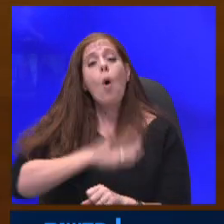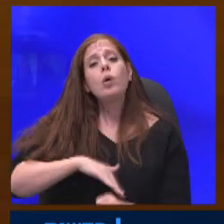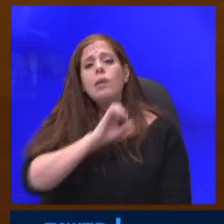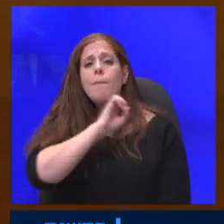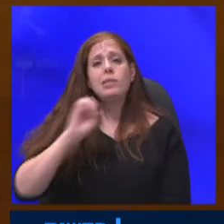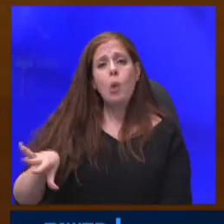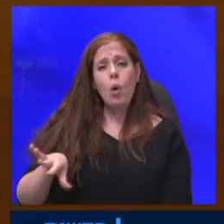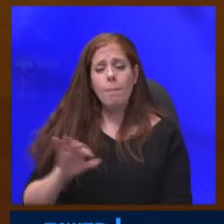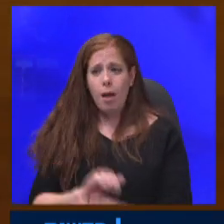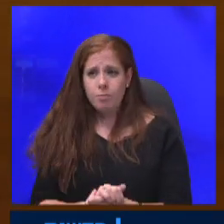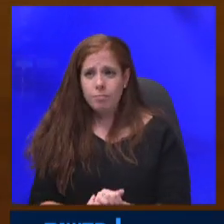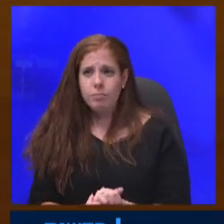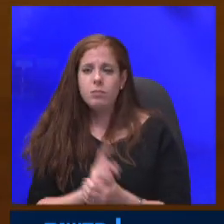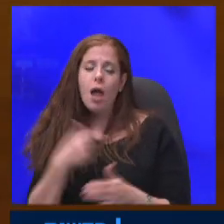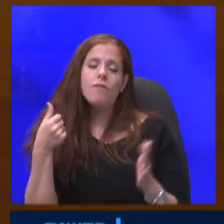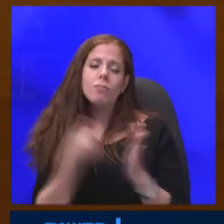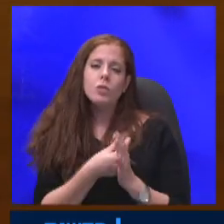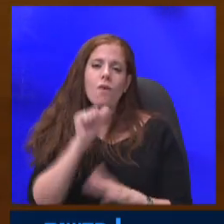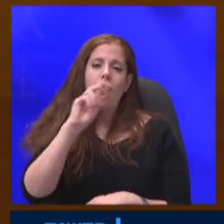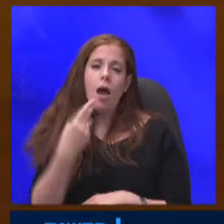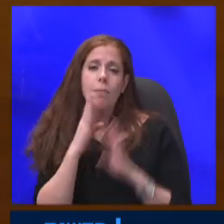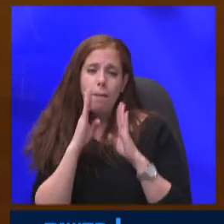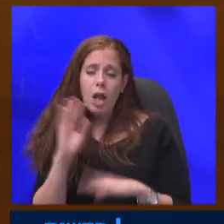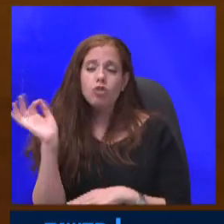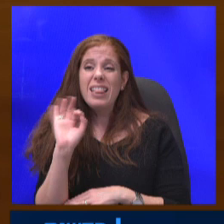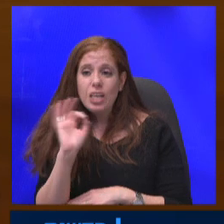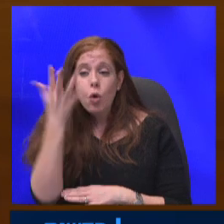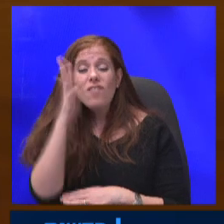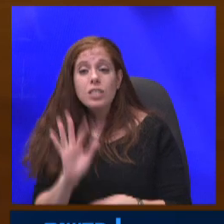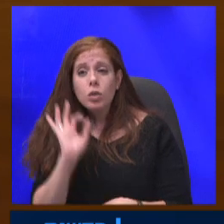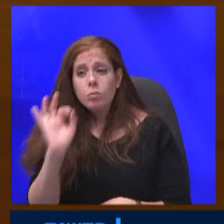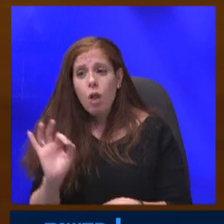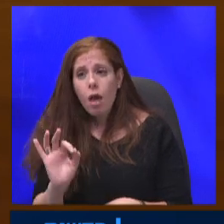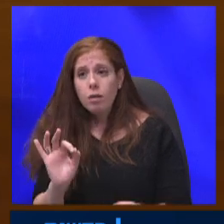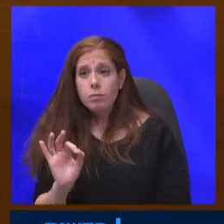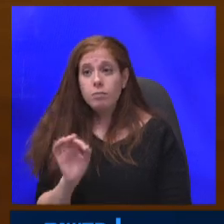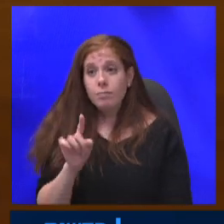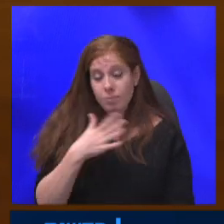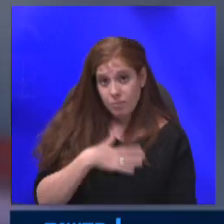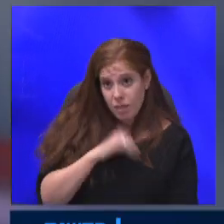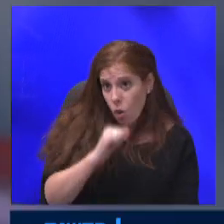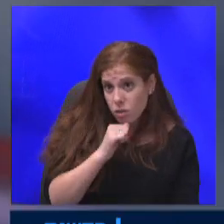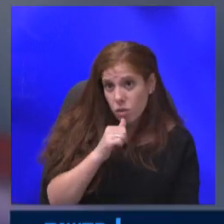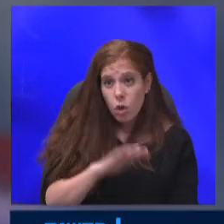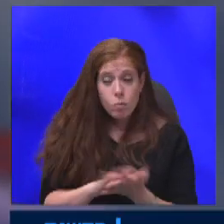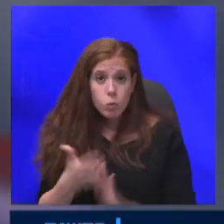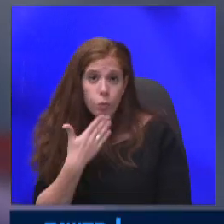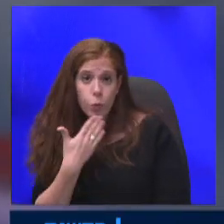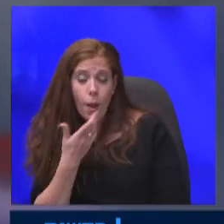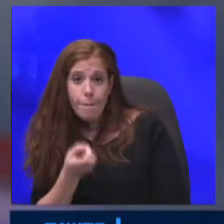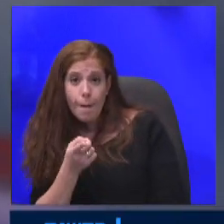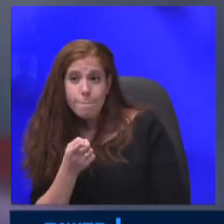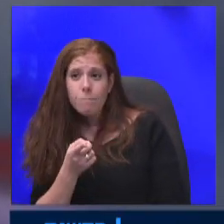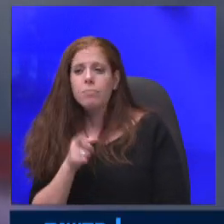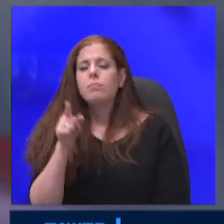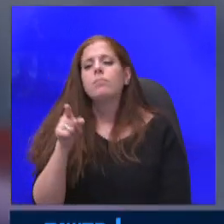בסוף אנה מאמינה שהטיקטוק והסרטונים שלה, you don't fucking want me or just bored. הם שיעשו את השינוי